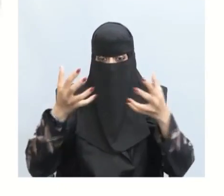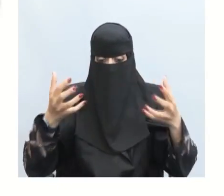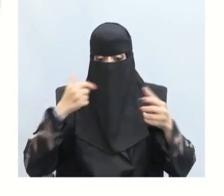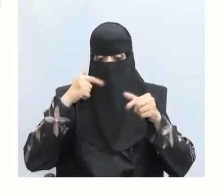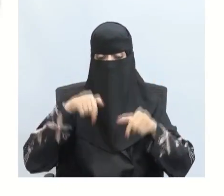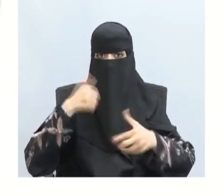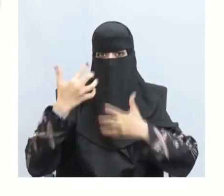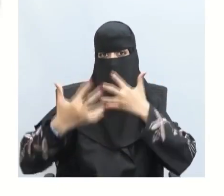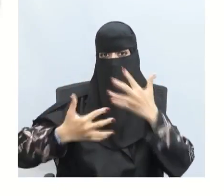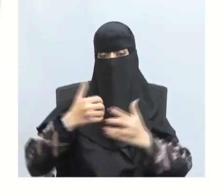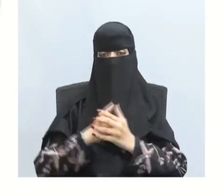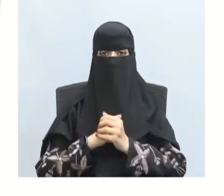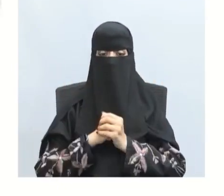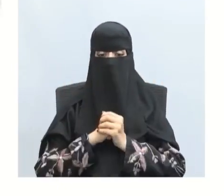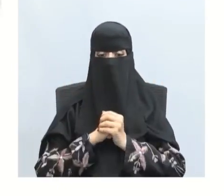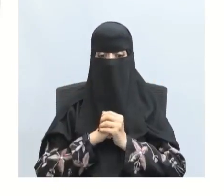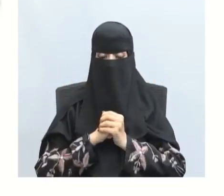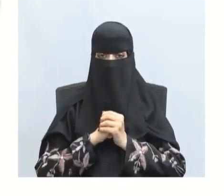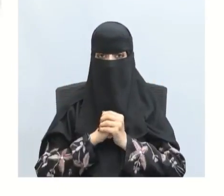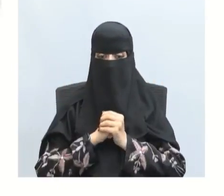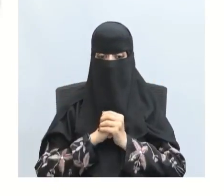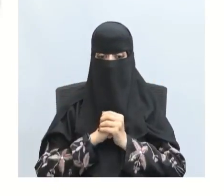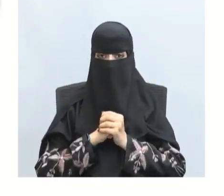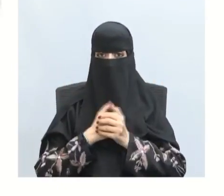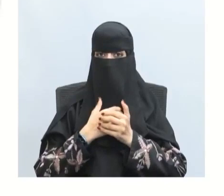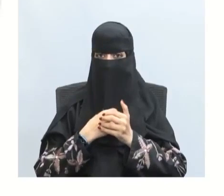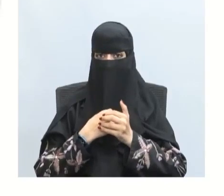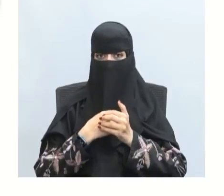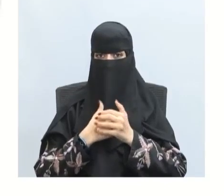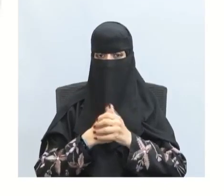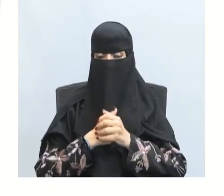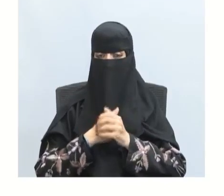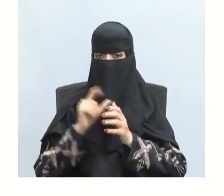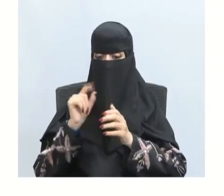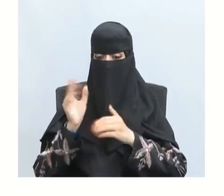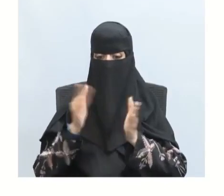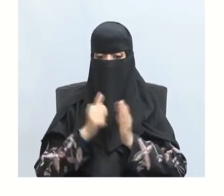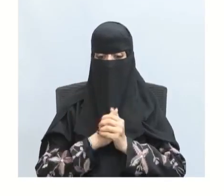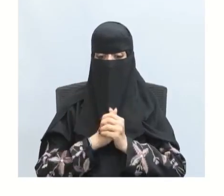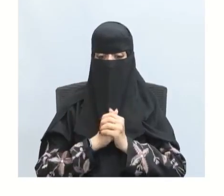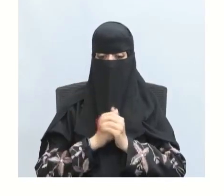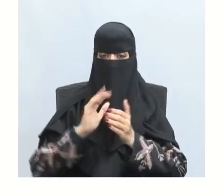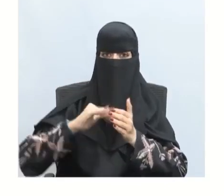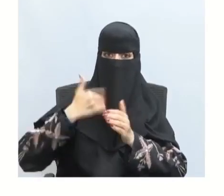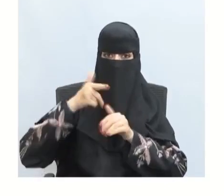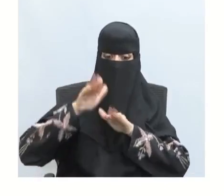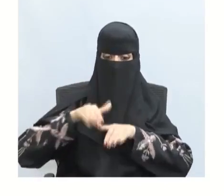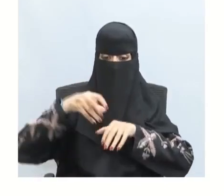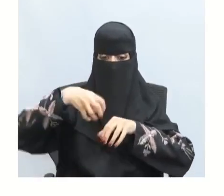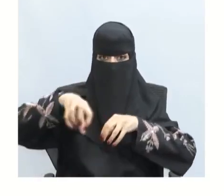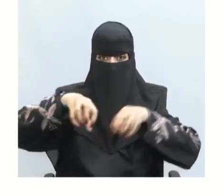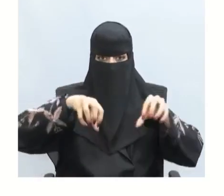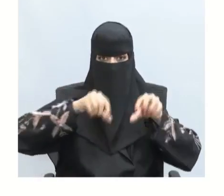كميات هائله من الطاقه احسنتم بارك الله فيكم بعد ذلك